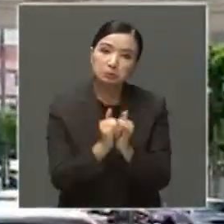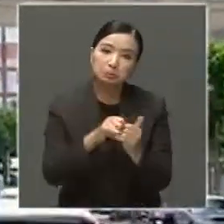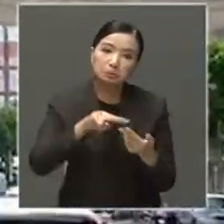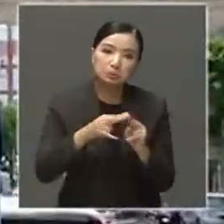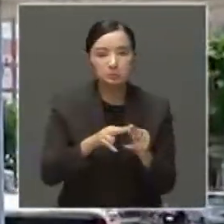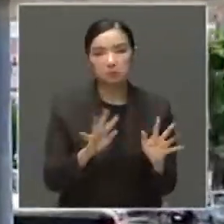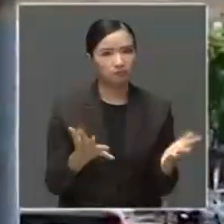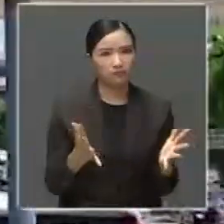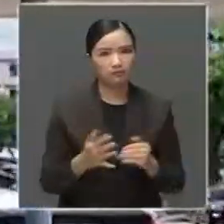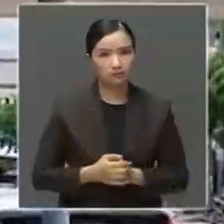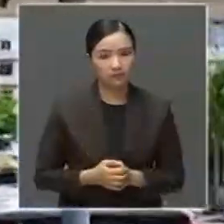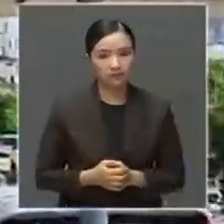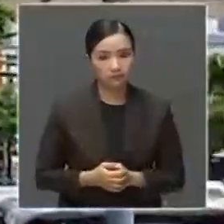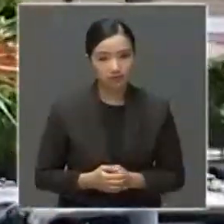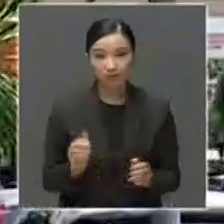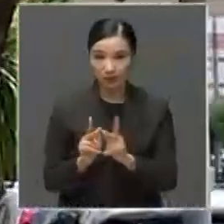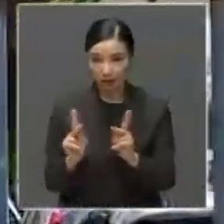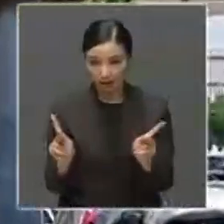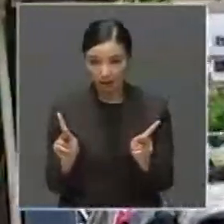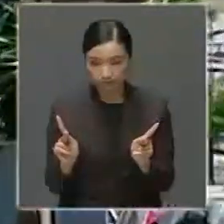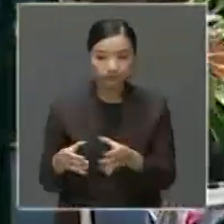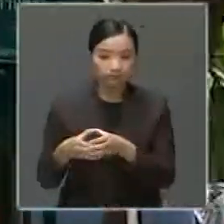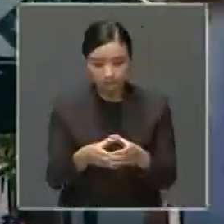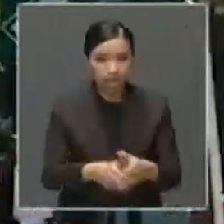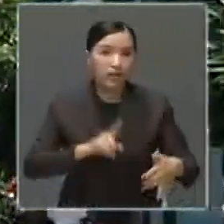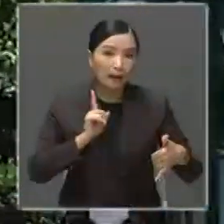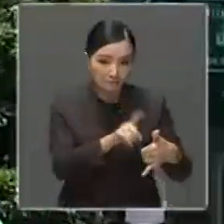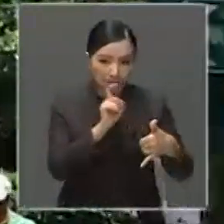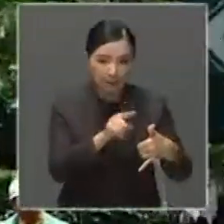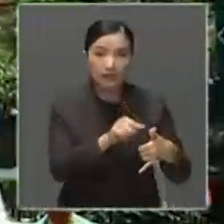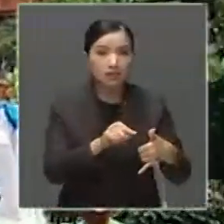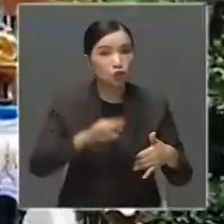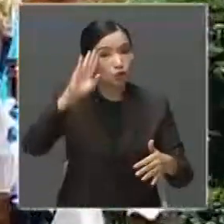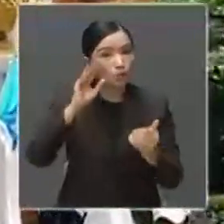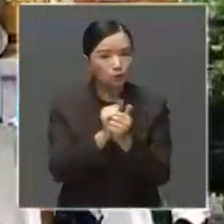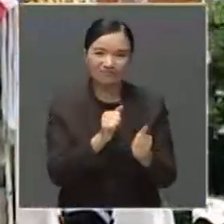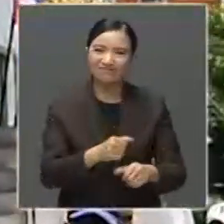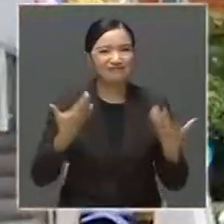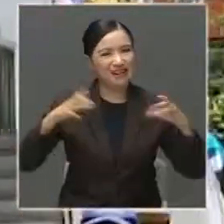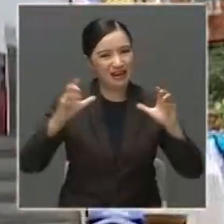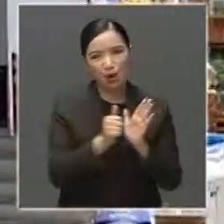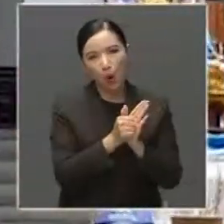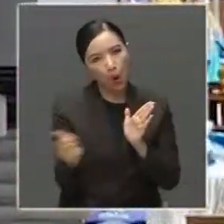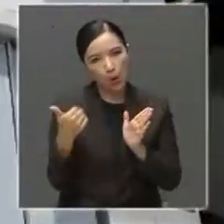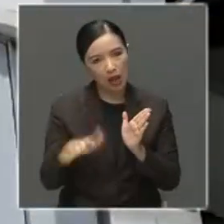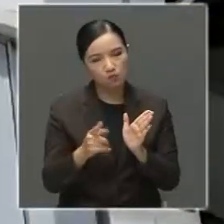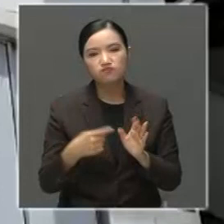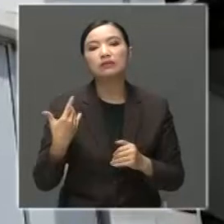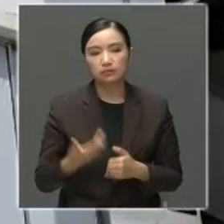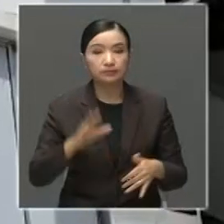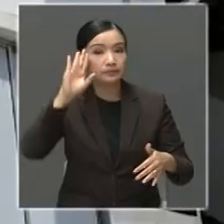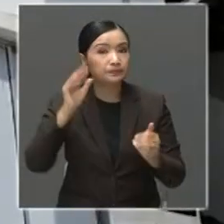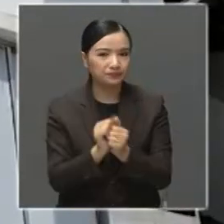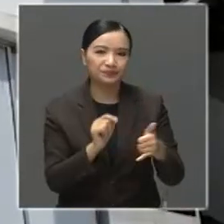บบนี้ส่วนเรื่องของการตั้งคณะกรรมการขึ้นมาสอบเนี่ยตอนนี้ก็ให้ดาบตำรวจนายนี้ออกจากราชการเอาไว้ก่อนนะคะซึ่งดาบตำรวจราย